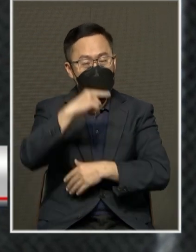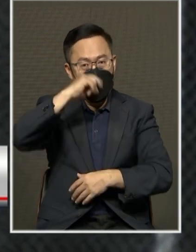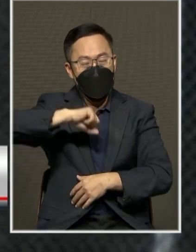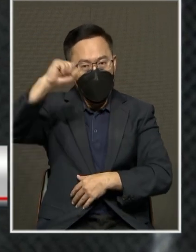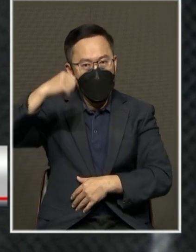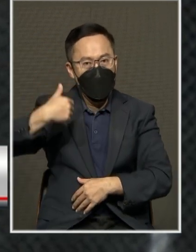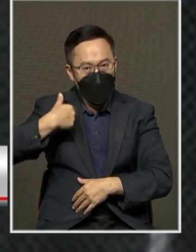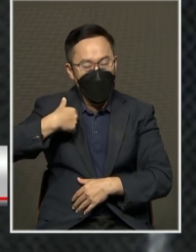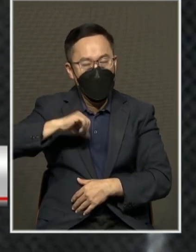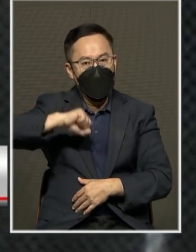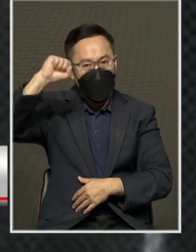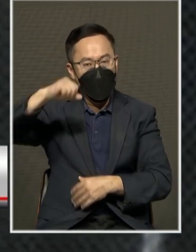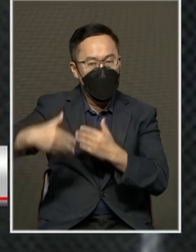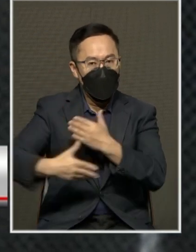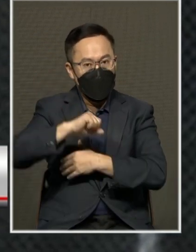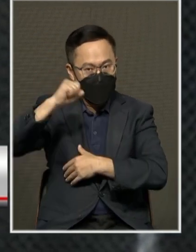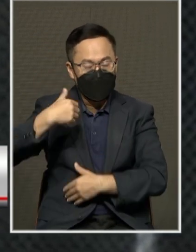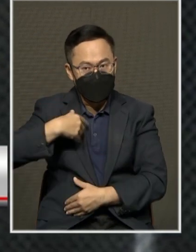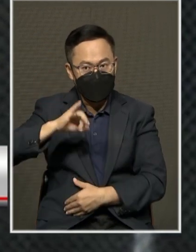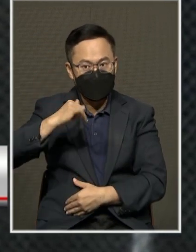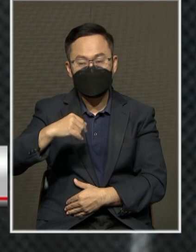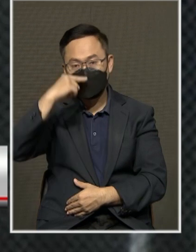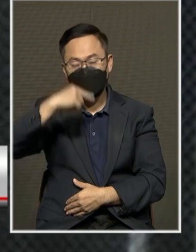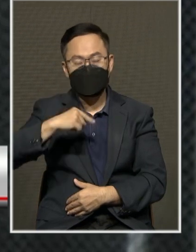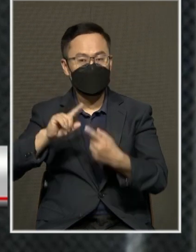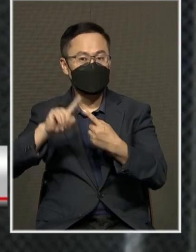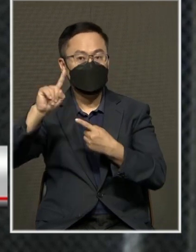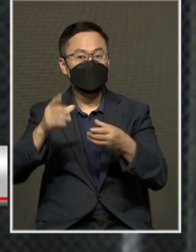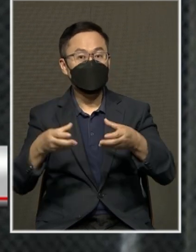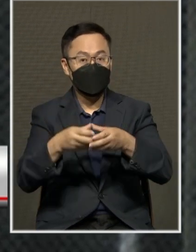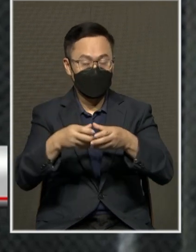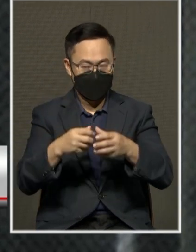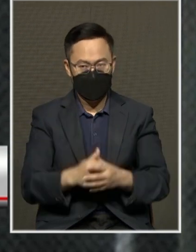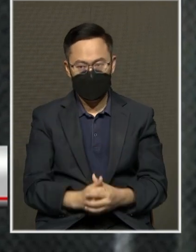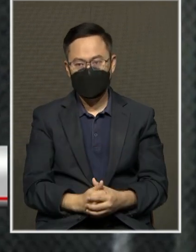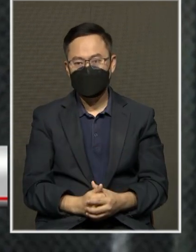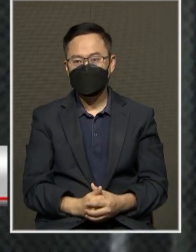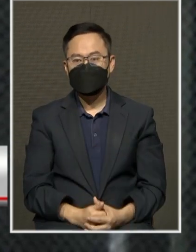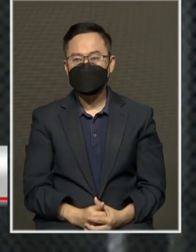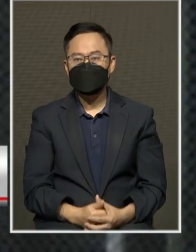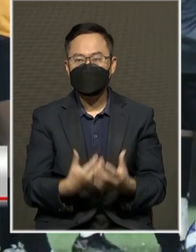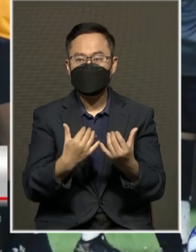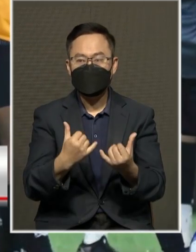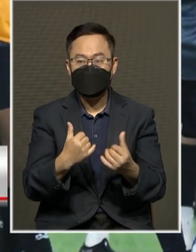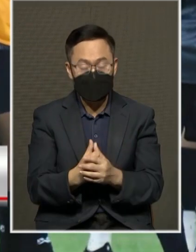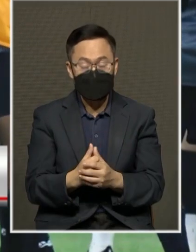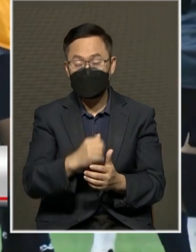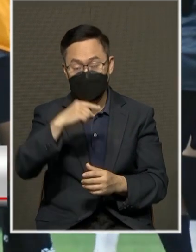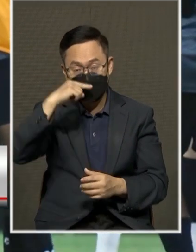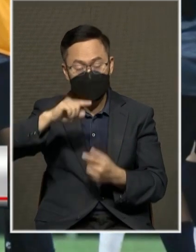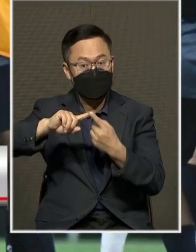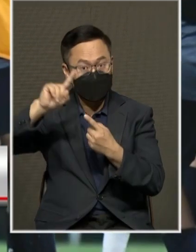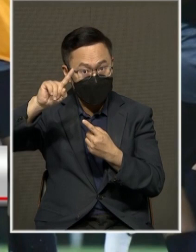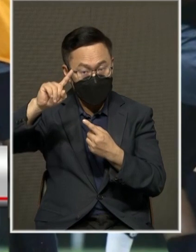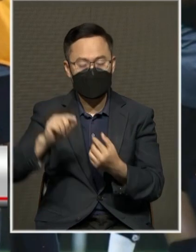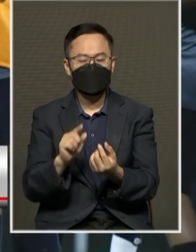เวียดนามผ่านเข้าสู่รอบรองชนะเลิศในฐานะอันดับที่1ได้แล้วก็เดี๋ยวรอไปเจอเมียนมาหรือมาเลเซียแต่ว่าคือก็ลุ้นให้เป็น